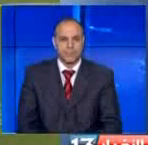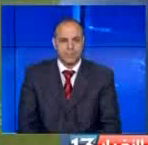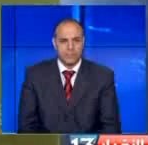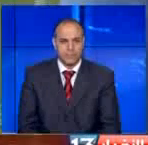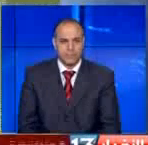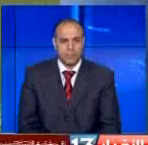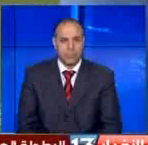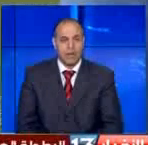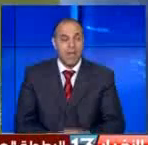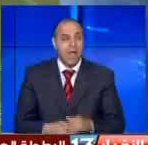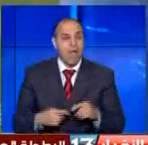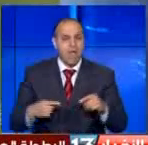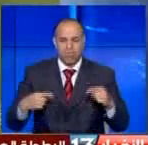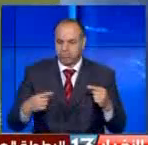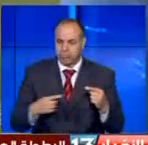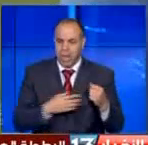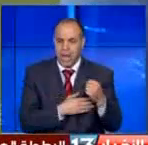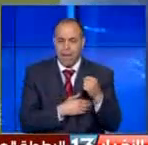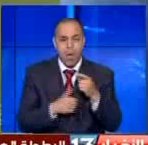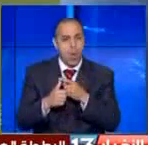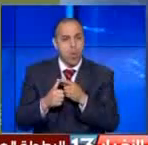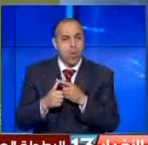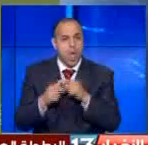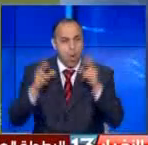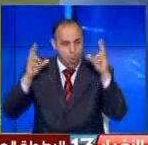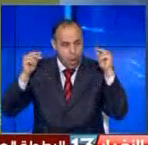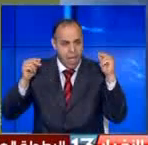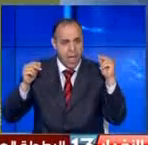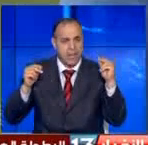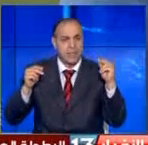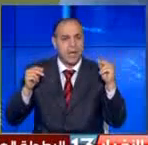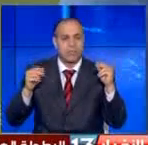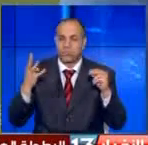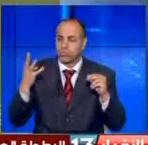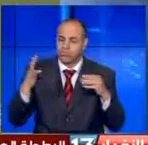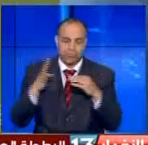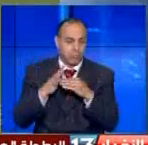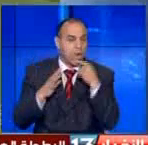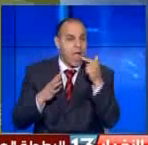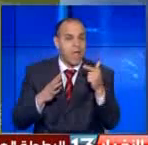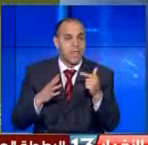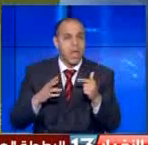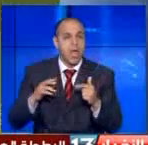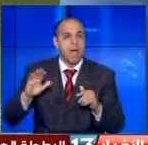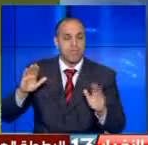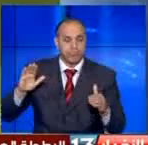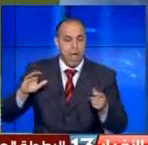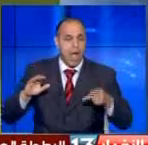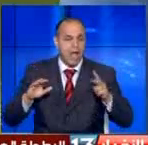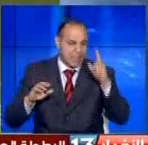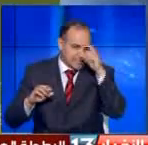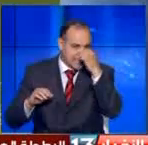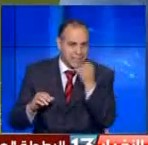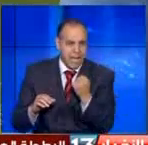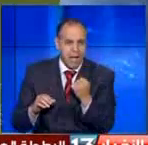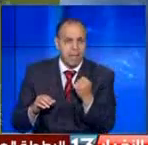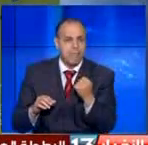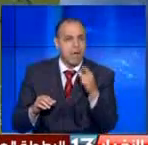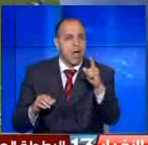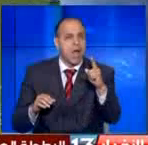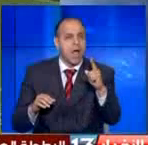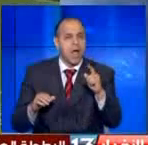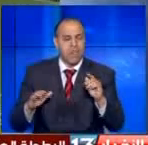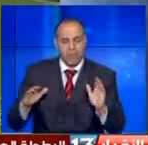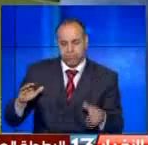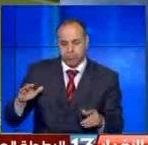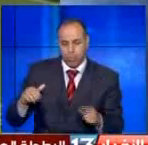مع احتدام الصراع نحو لقب الدرجة الأولى الهولندية قبل أربع جولات من النهاية، باتت الأمور أكثر تعقيدا خصوصا بالنسبة إلى